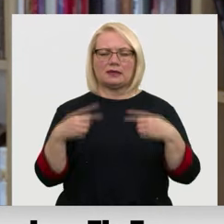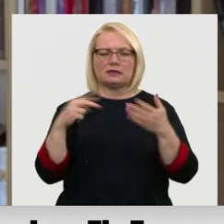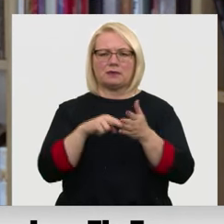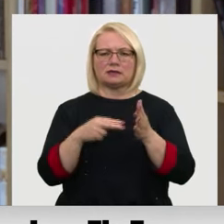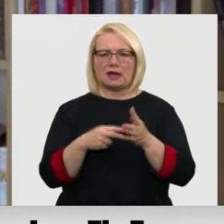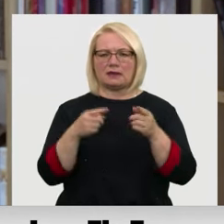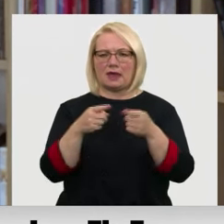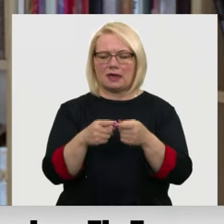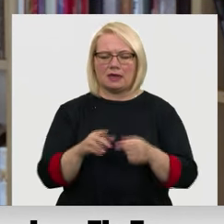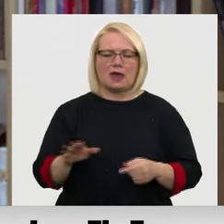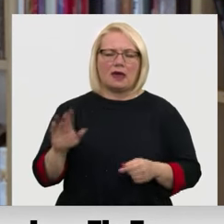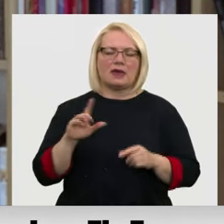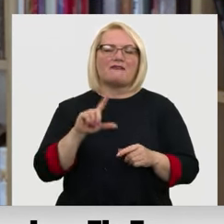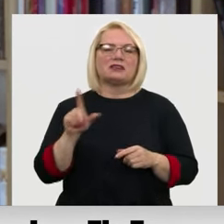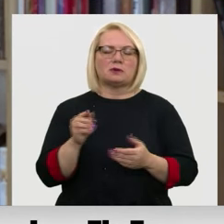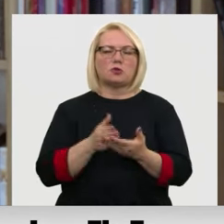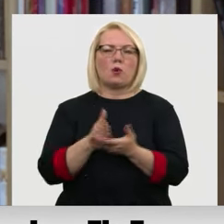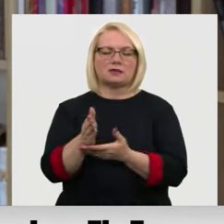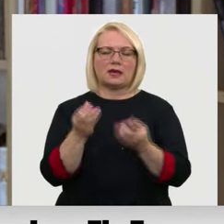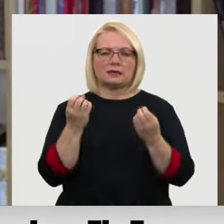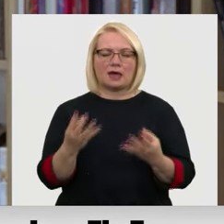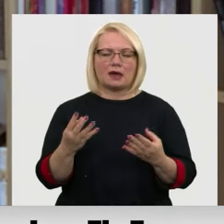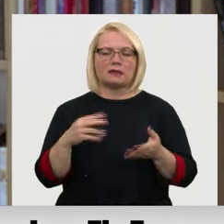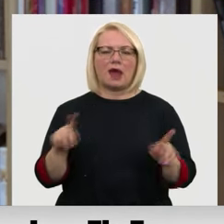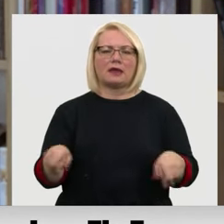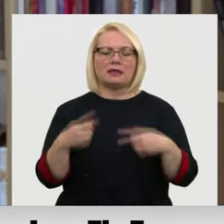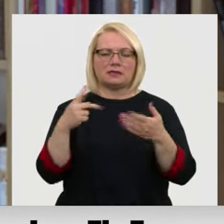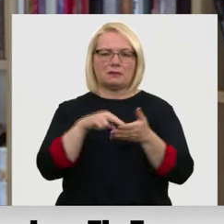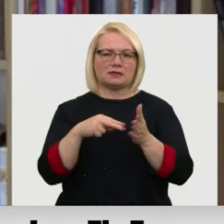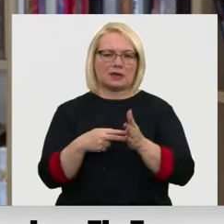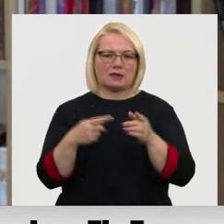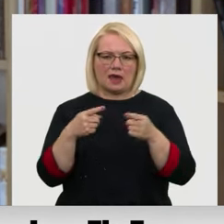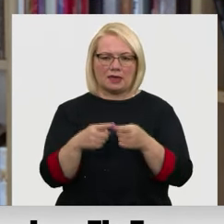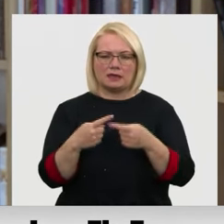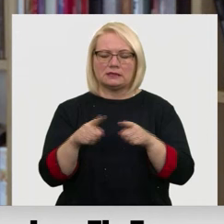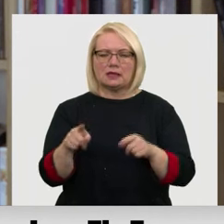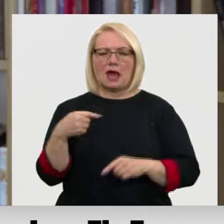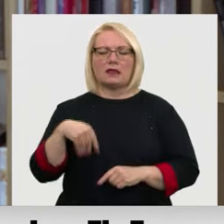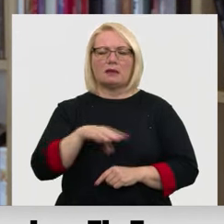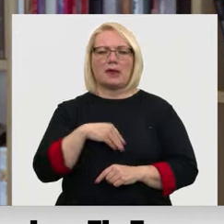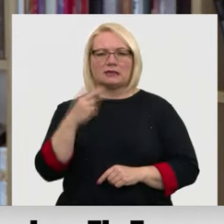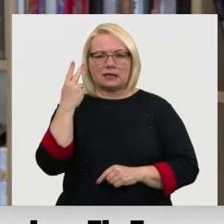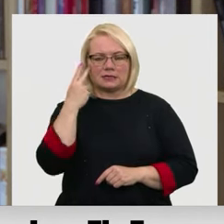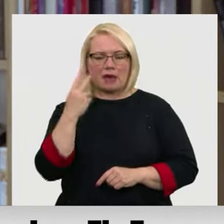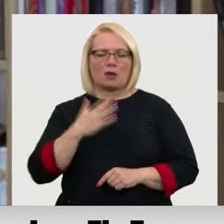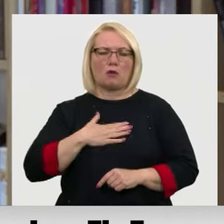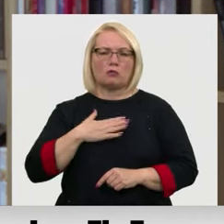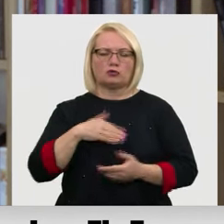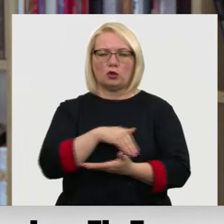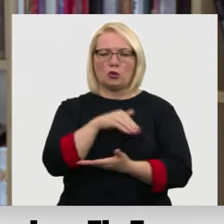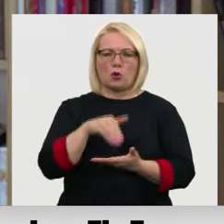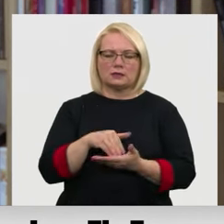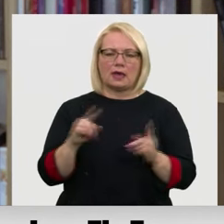valstī vismaz nozarē ir skaidra attīstības stratēģija. Pretējā gadījumā mēs riskējam ar to, ka mūsu nostājas